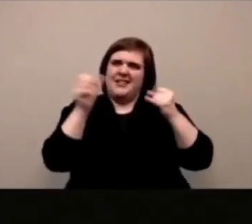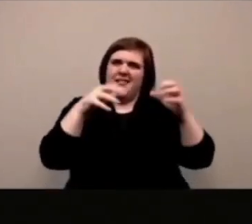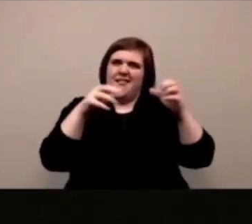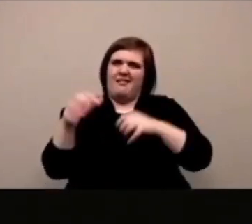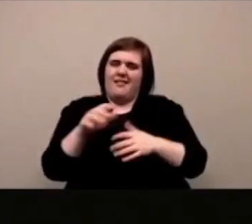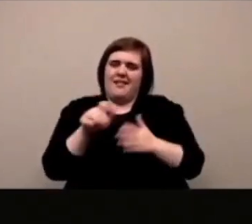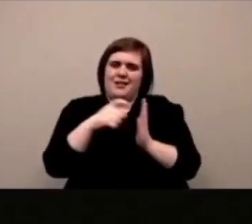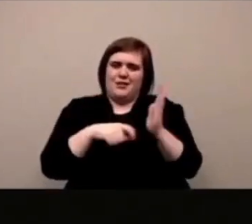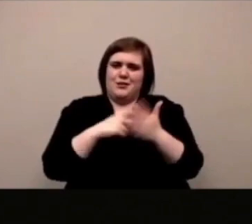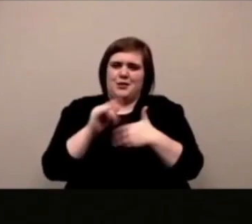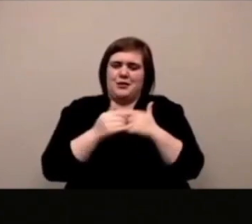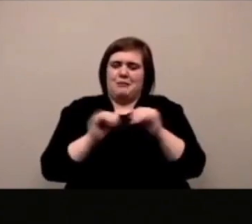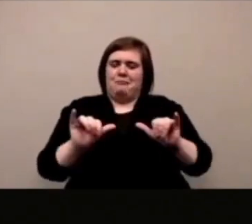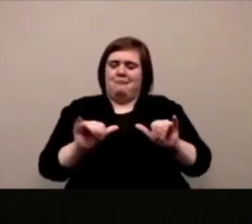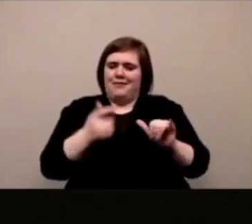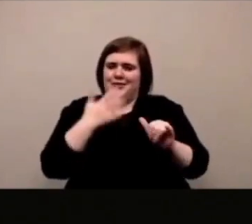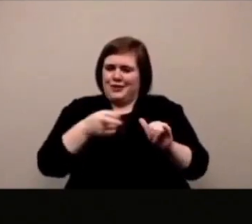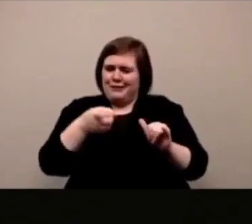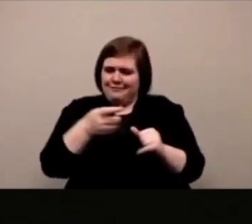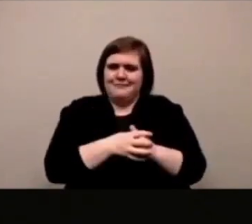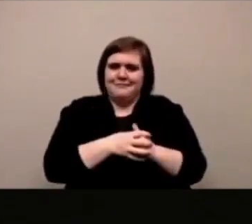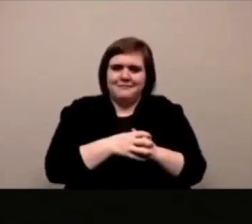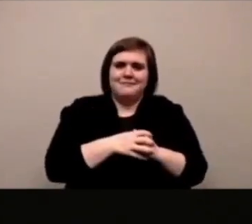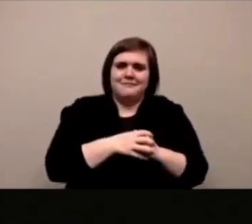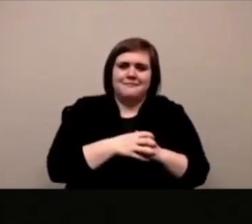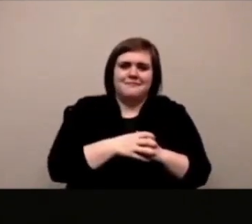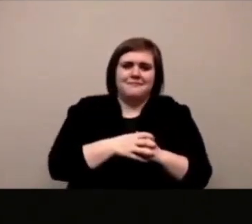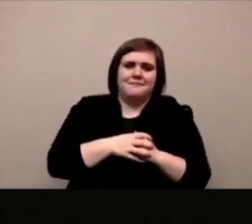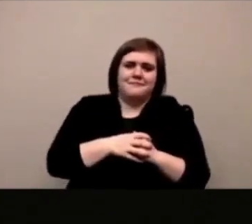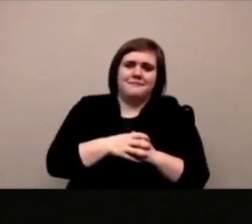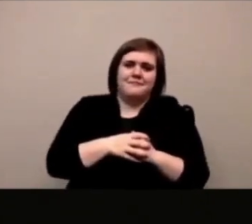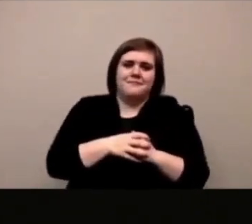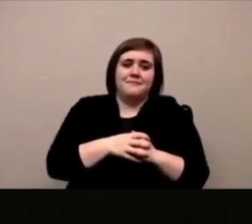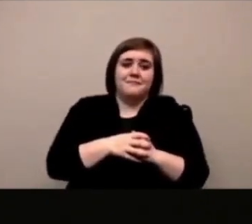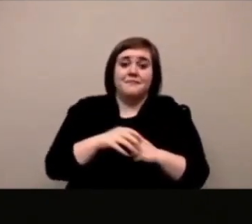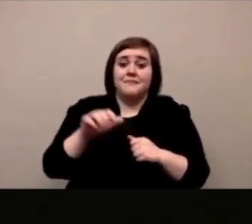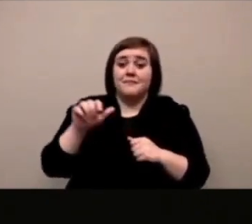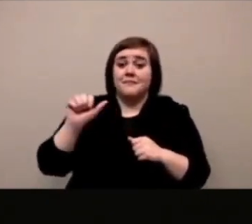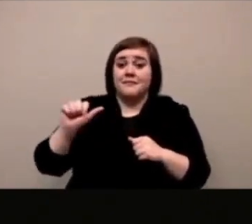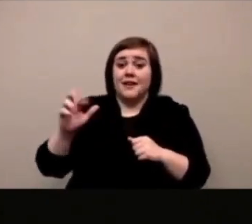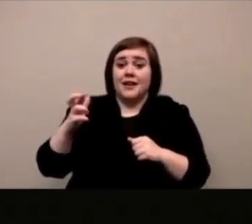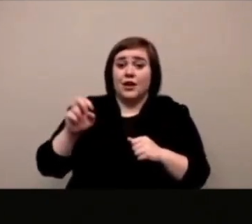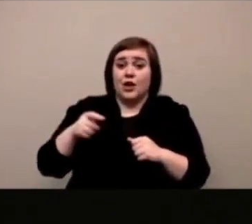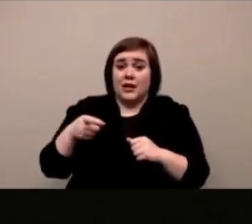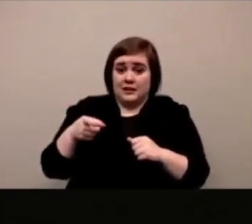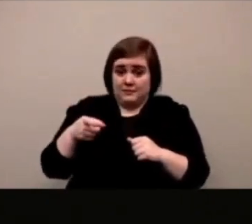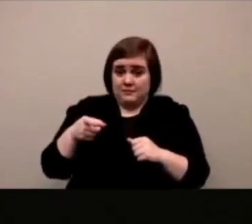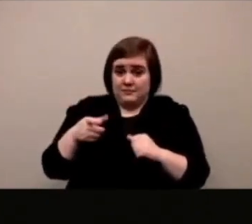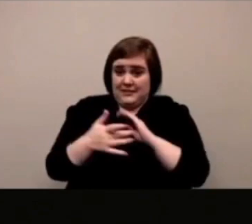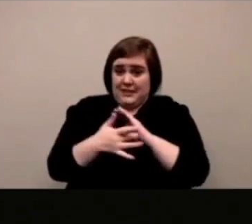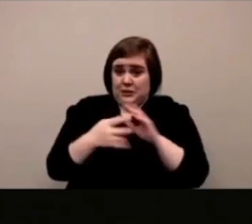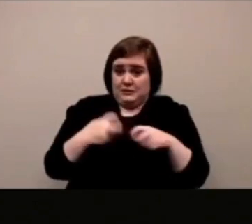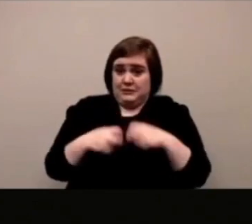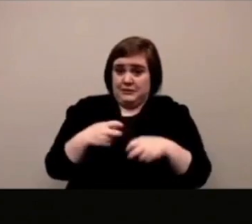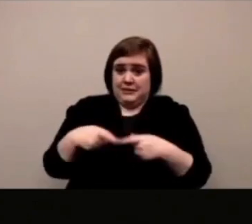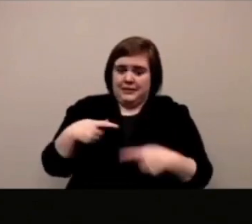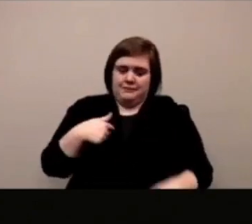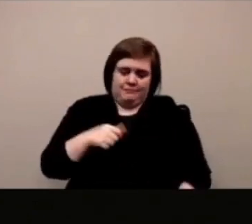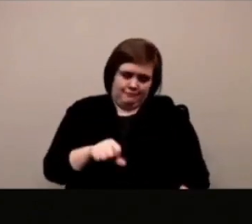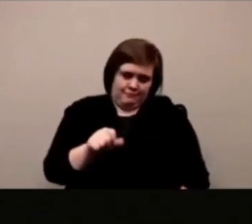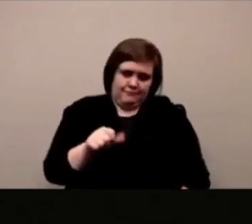すごく現実的です本当にその2つのアイディアを合併したということが本当に良かったと思います